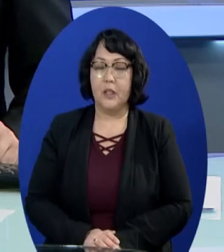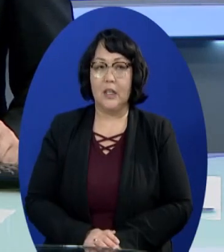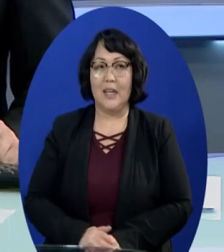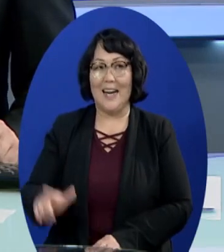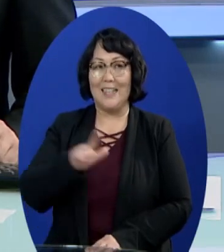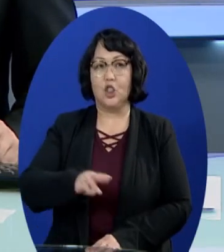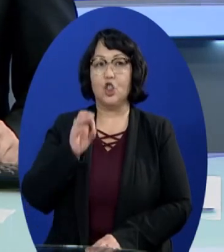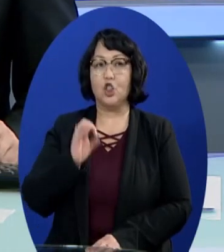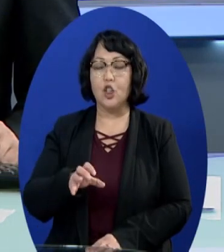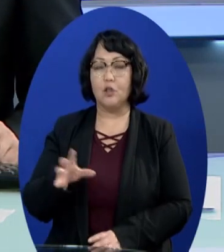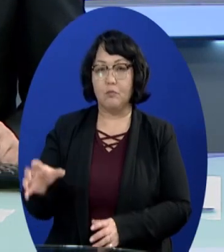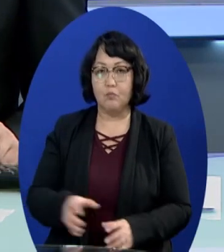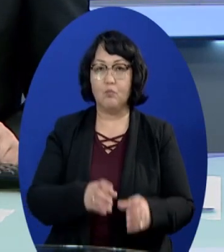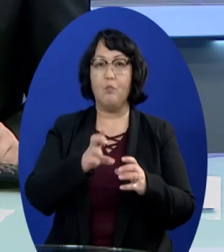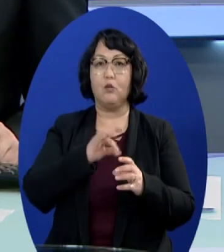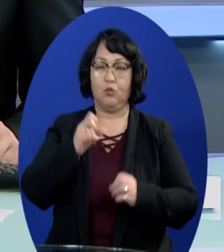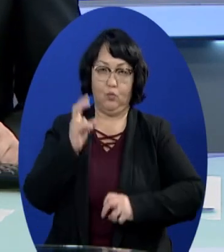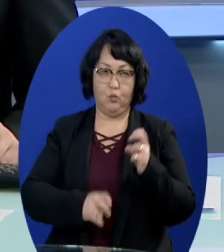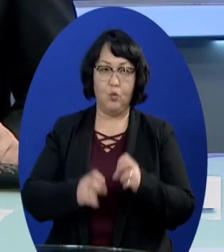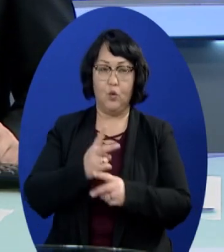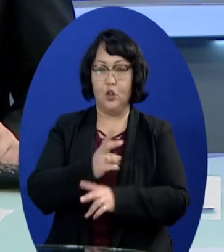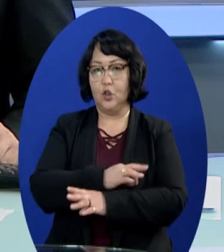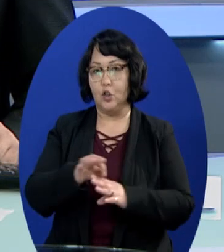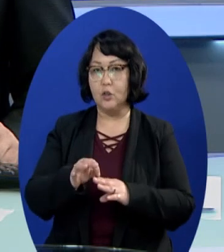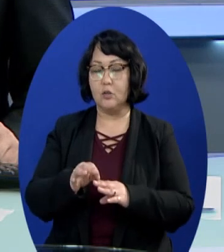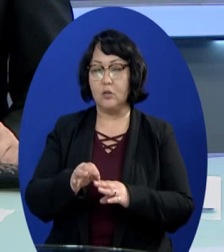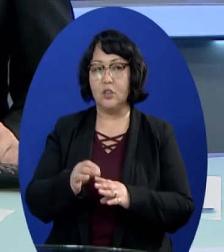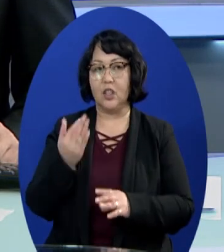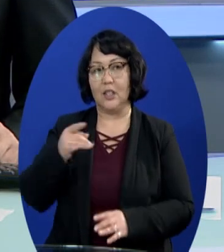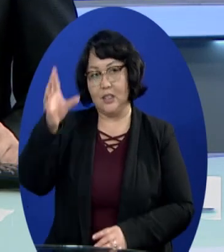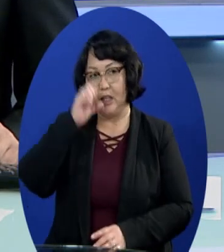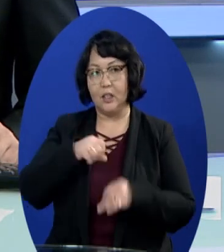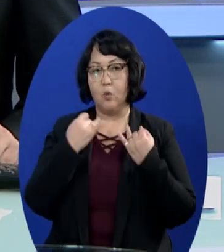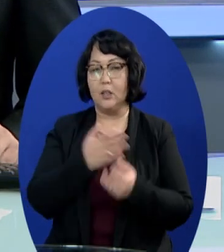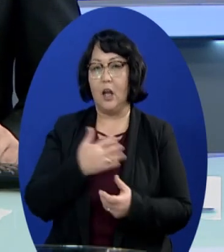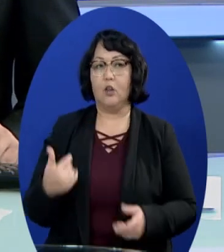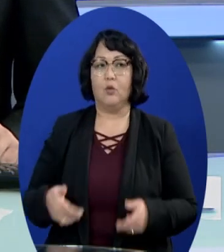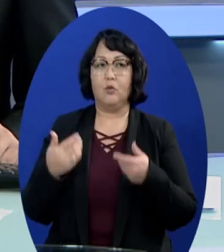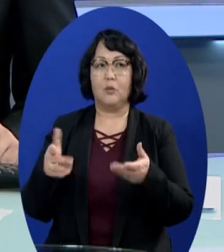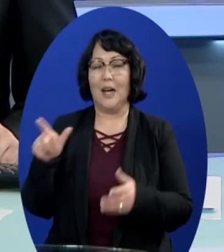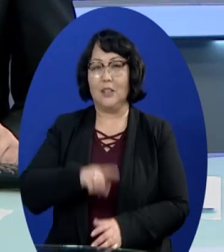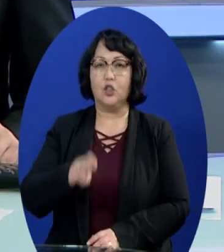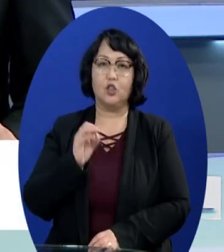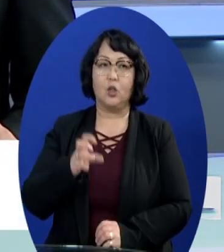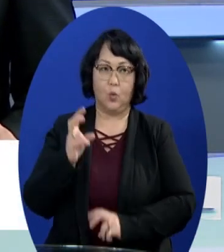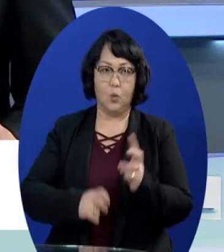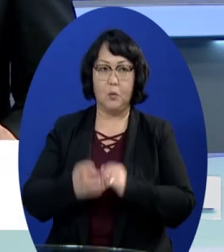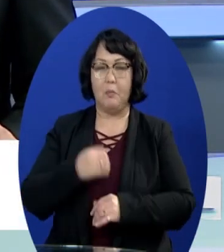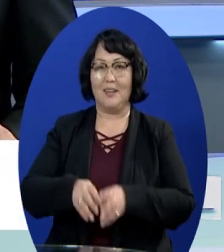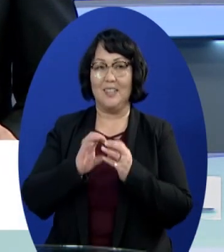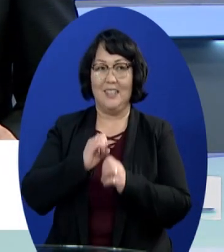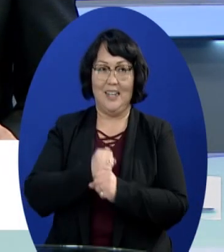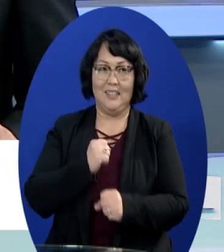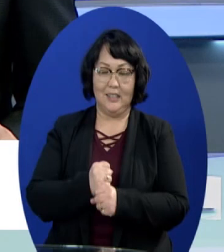Газрын тос боловсруулах хөдөлгөөрийг дэмжих тухай хуулийн төслийг шадар сайд Судбаатар улсын хурлын даргад өргөн мэдүүллээ. Газрын тосны үйлдвэр барих ажилд